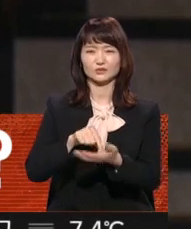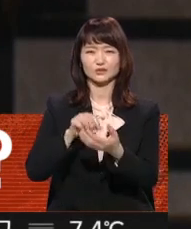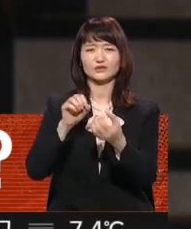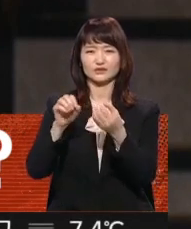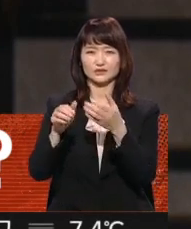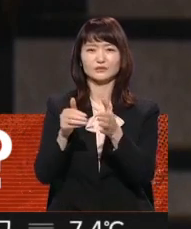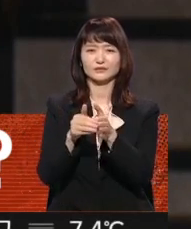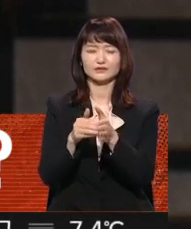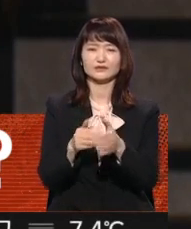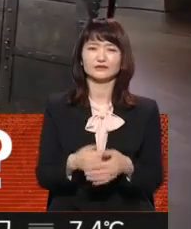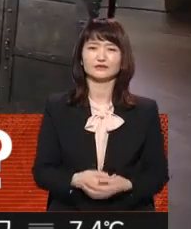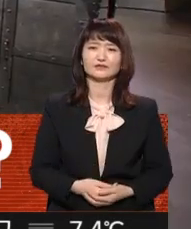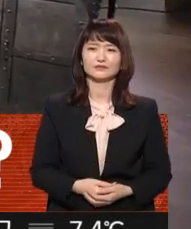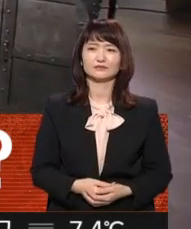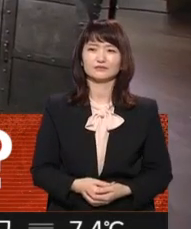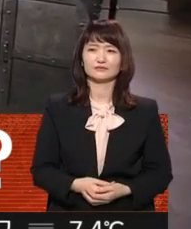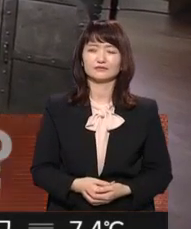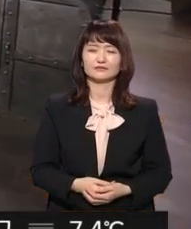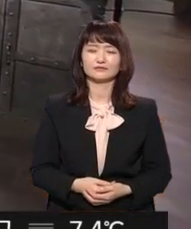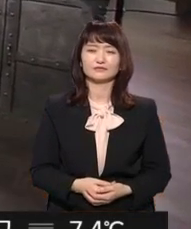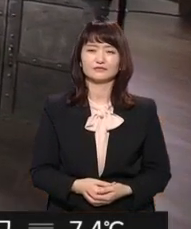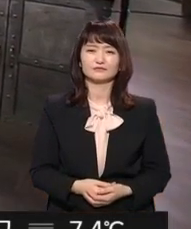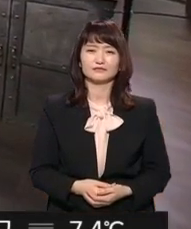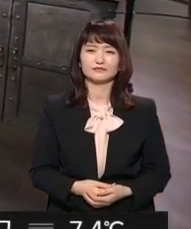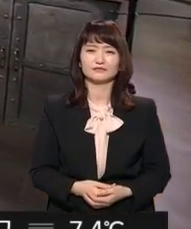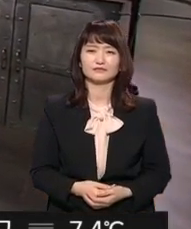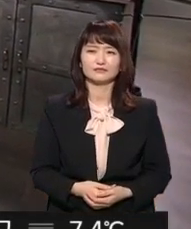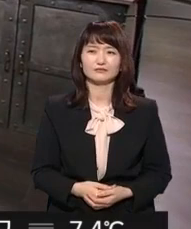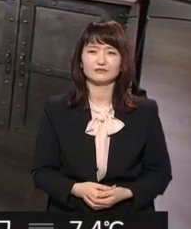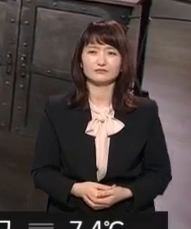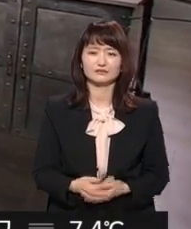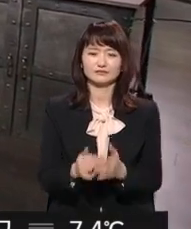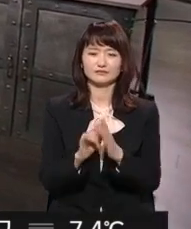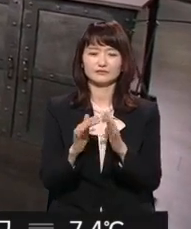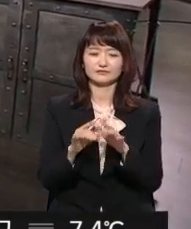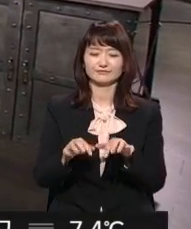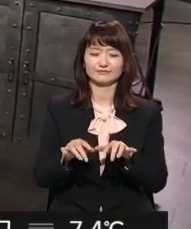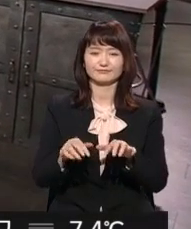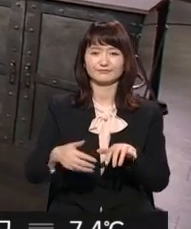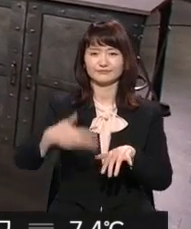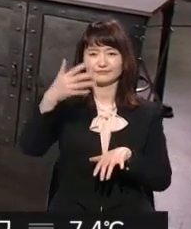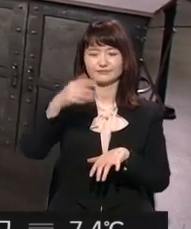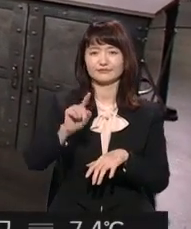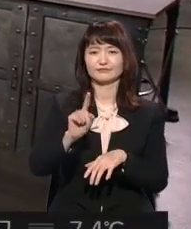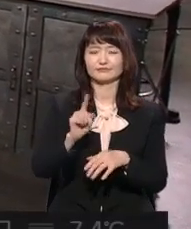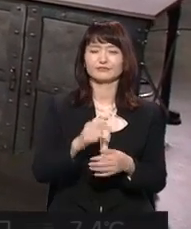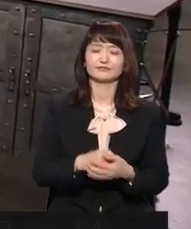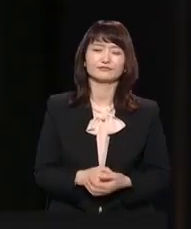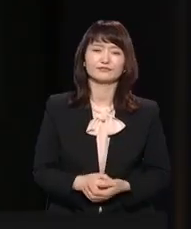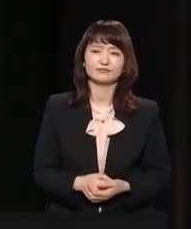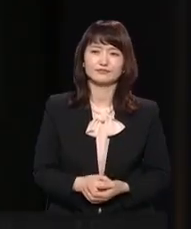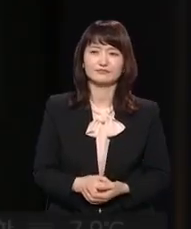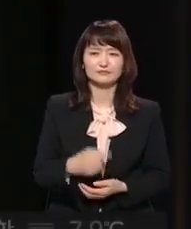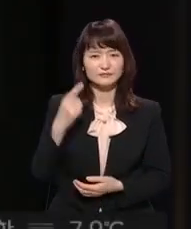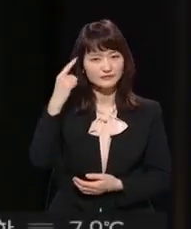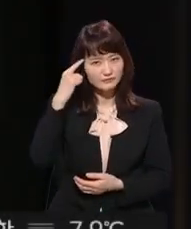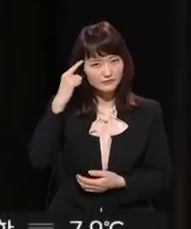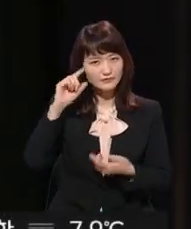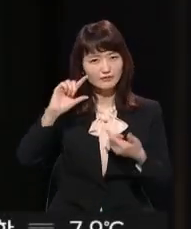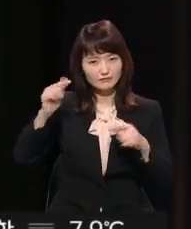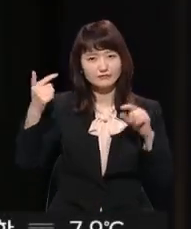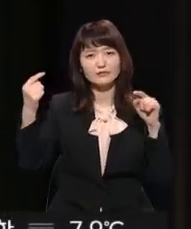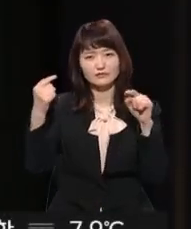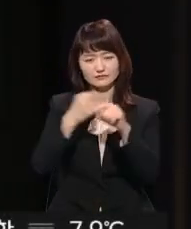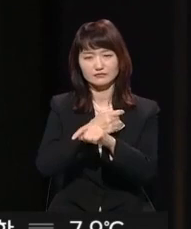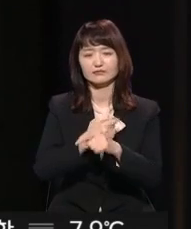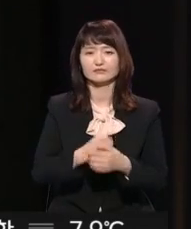알겠습니다 우리 가족 여러분들 열띤 또 의견을 주고 계세요 가족 여러분들도 굉장히 좀 의견이 갈리시는 것